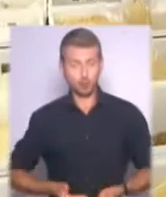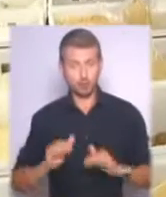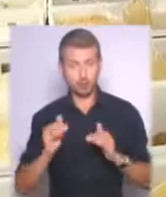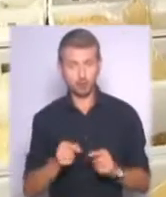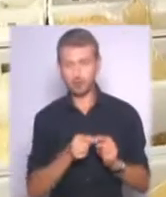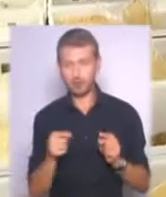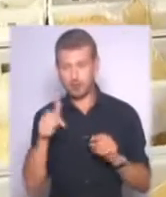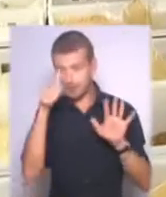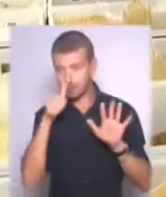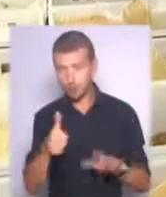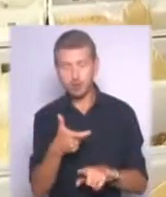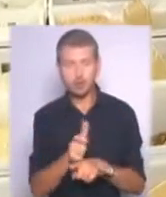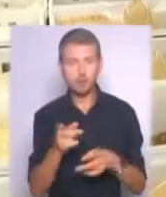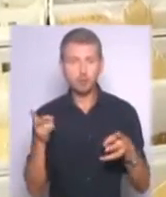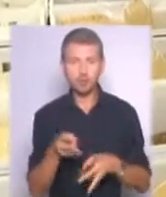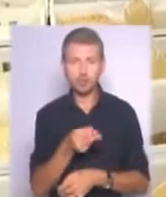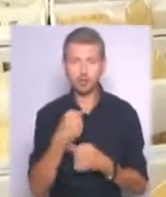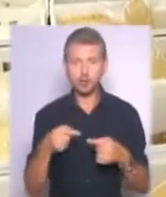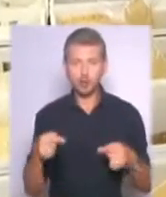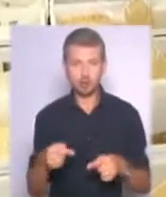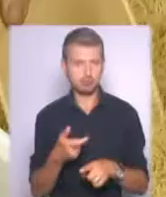півроку найнеобхідніші товари значно здорожчали.